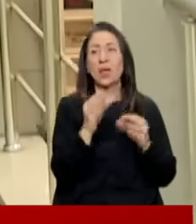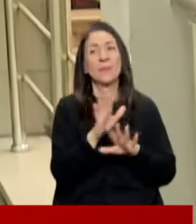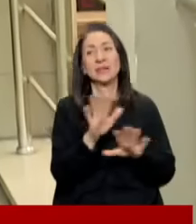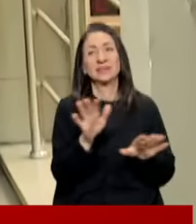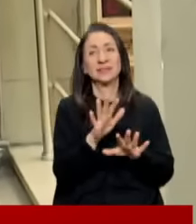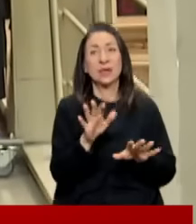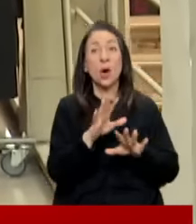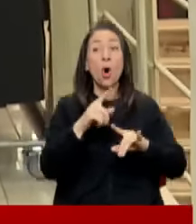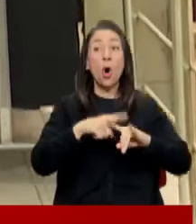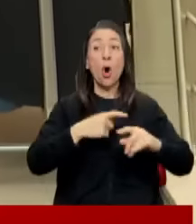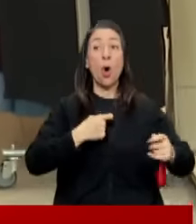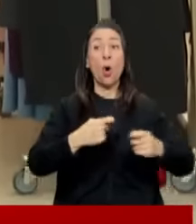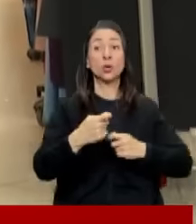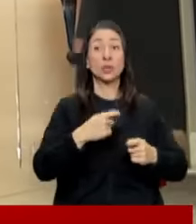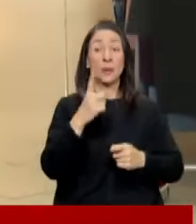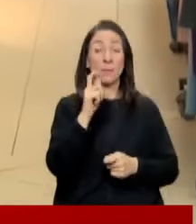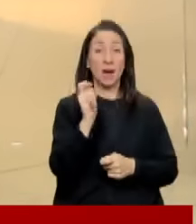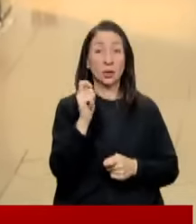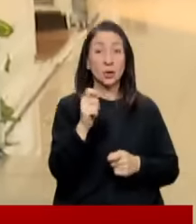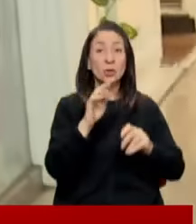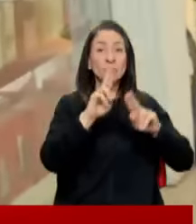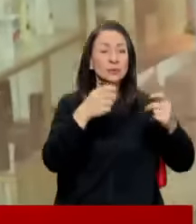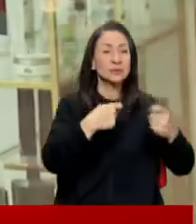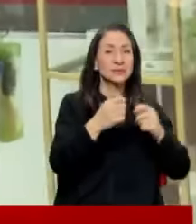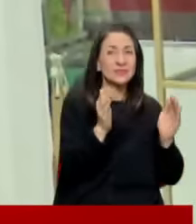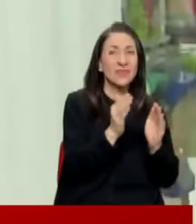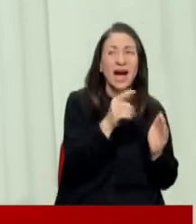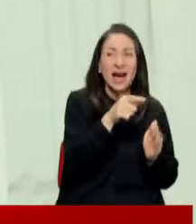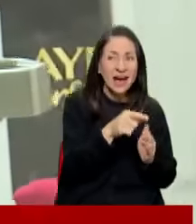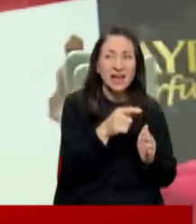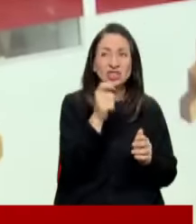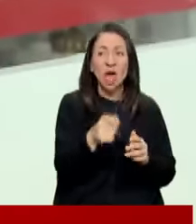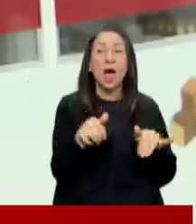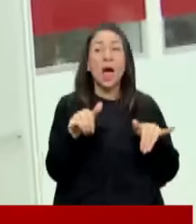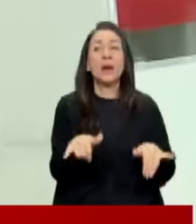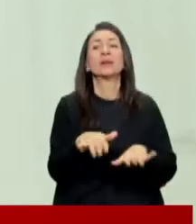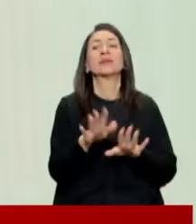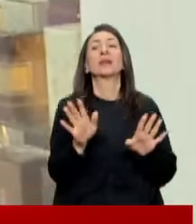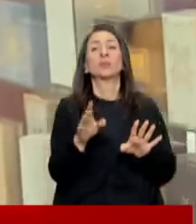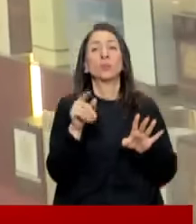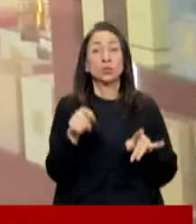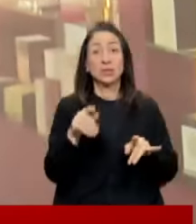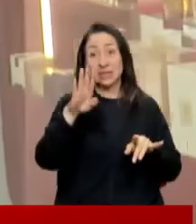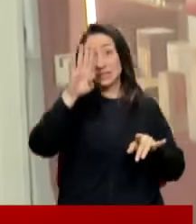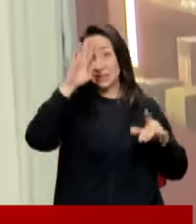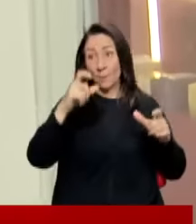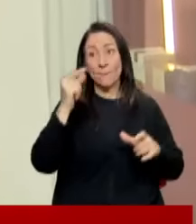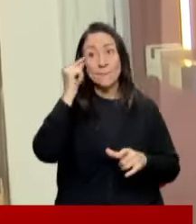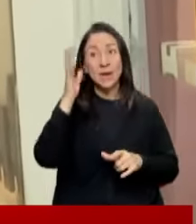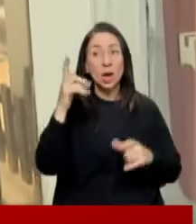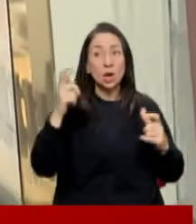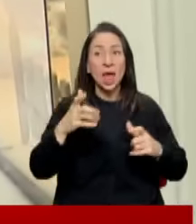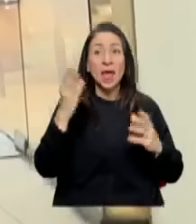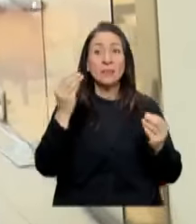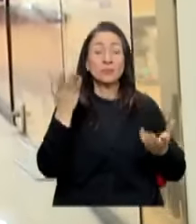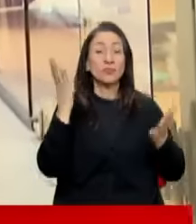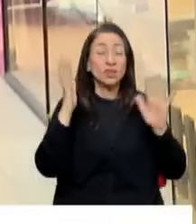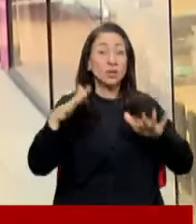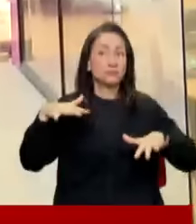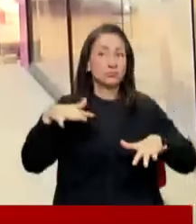sayamazsınız. Holding sahibi bir Bağkur'uyla küçük esnaf Bağkur'unun şartları aynı değil. Burası İstanbul Bakırköy'de en